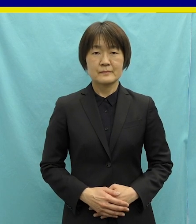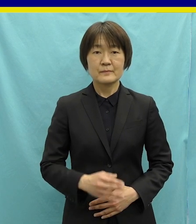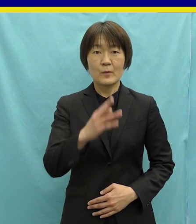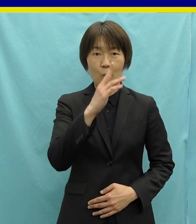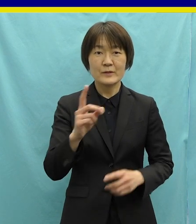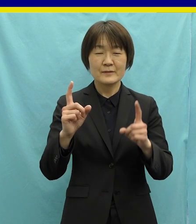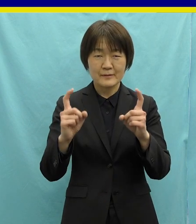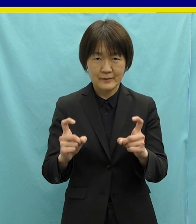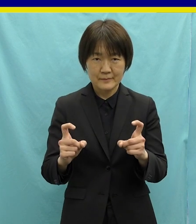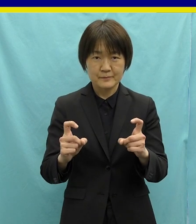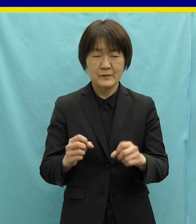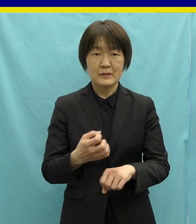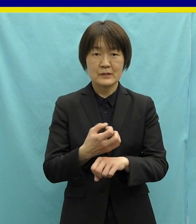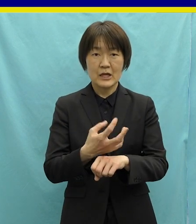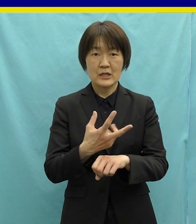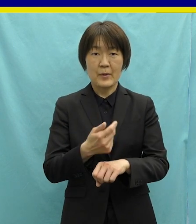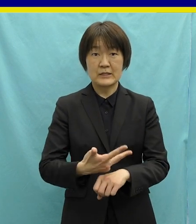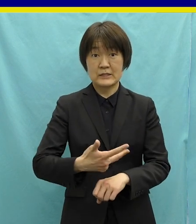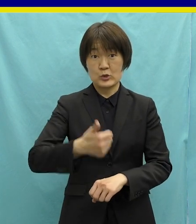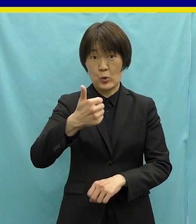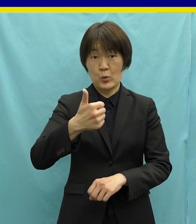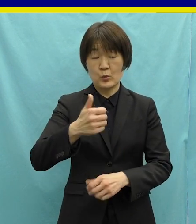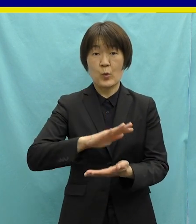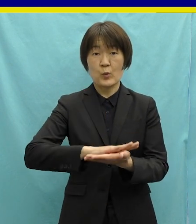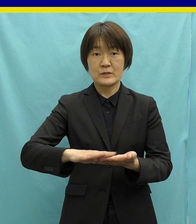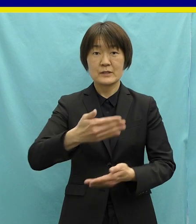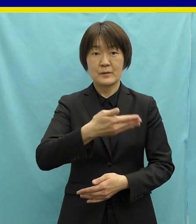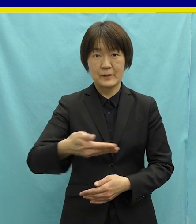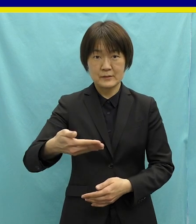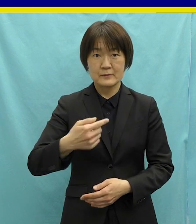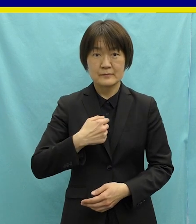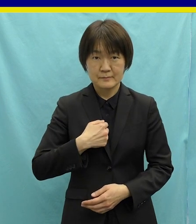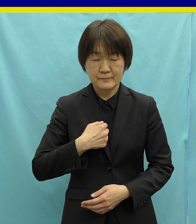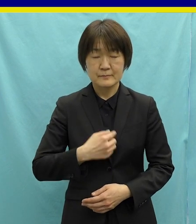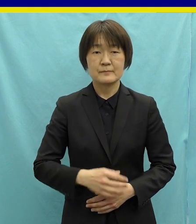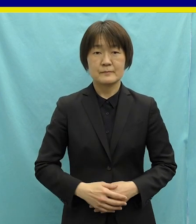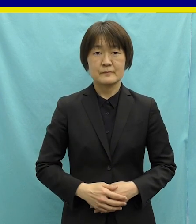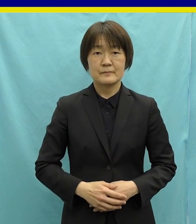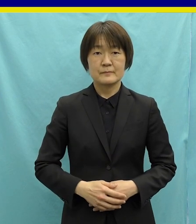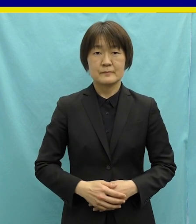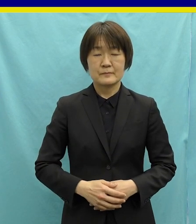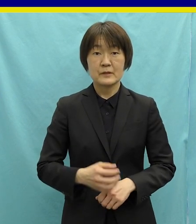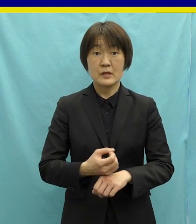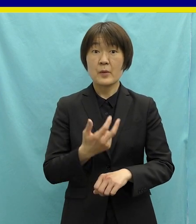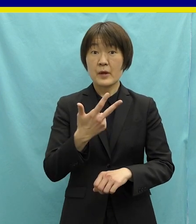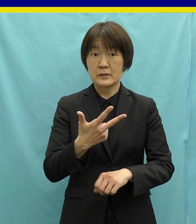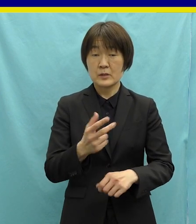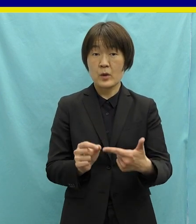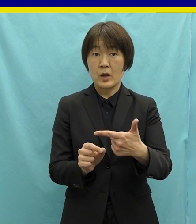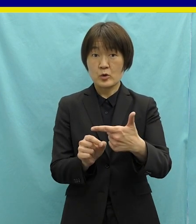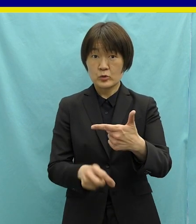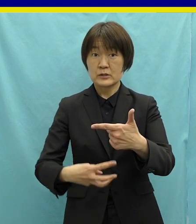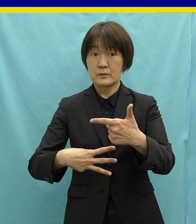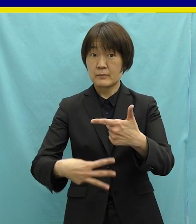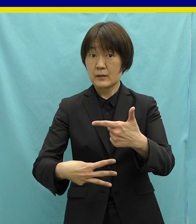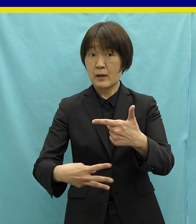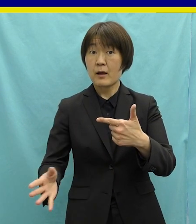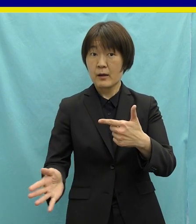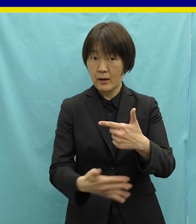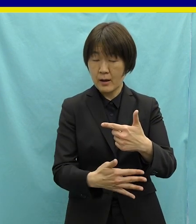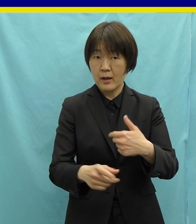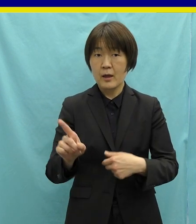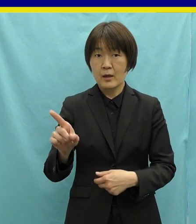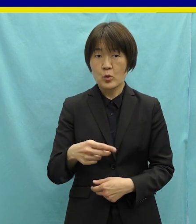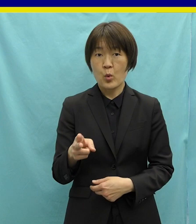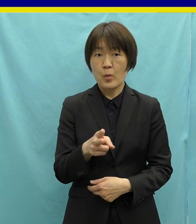皆さんこんにちは、埼玉市長の清水隼人です。本市では6月3日からノババック